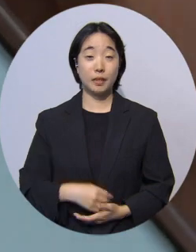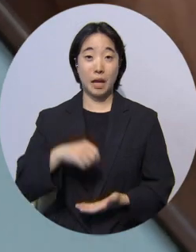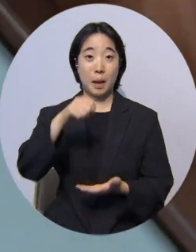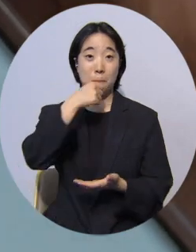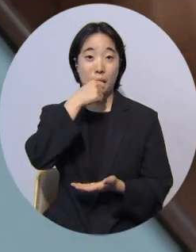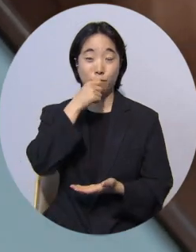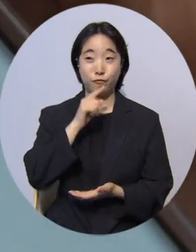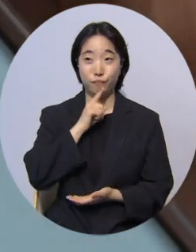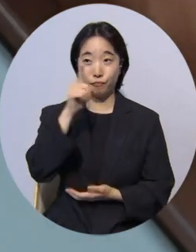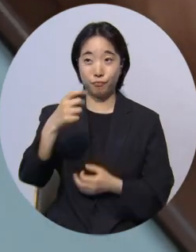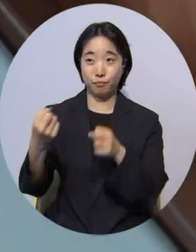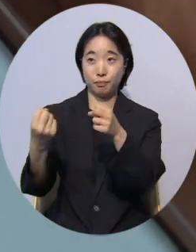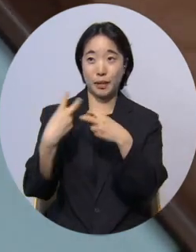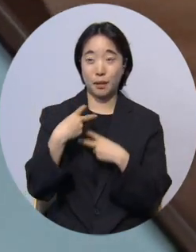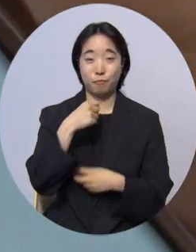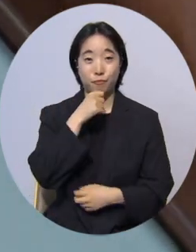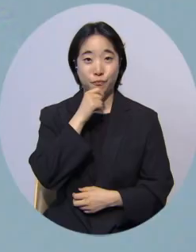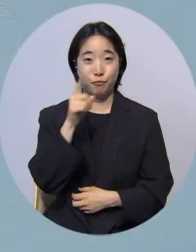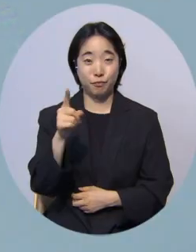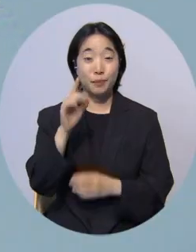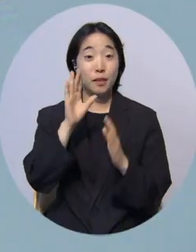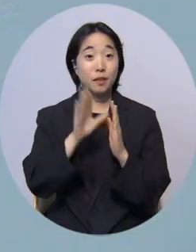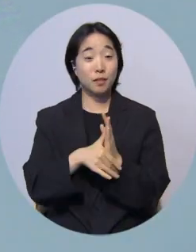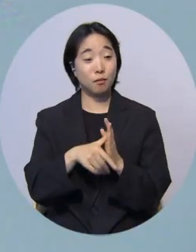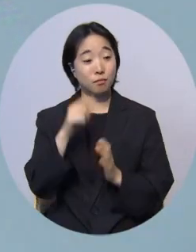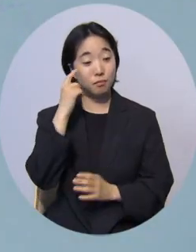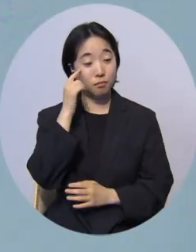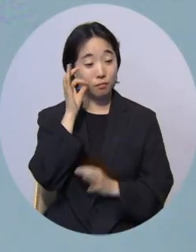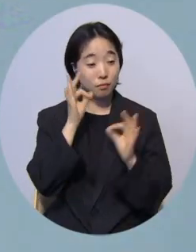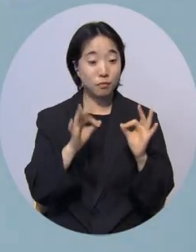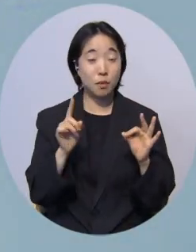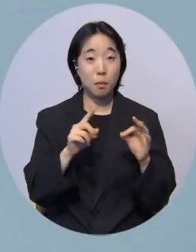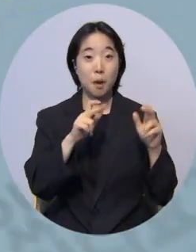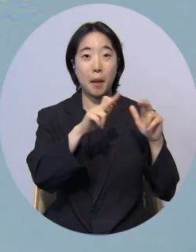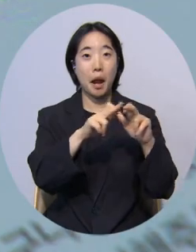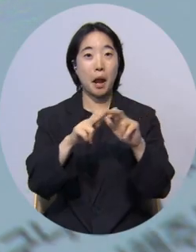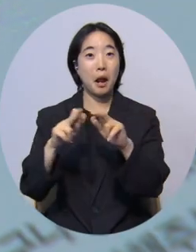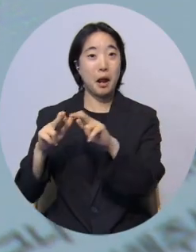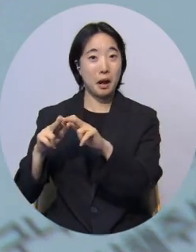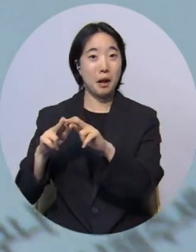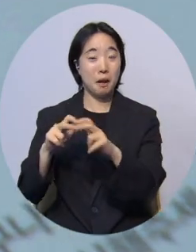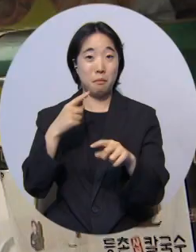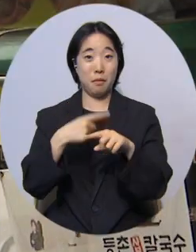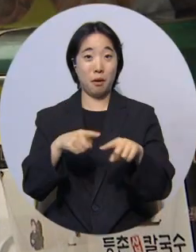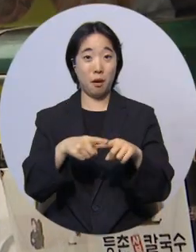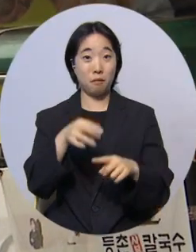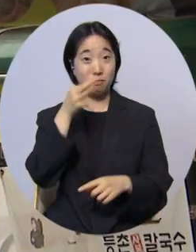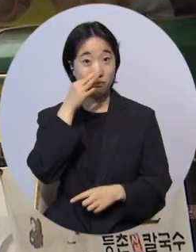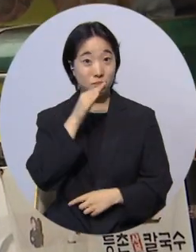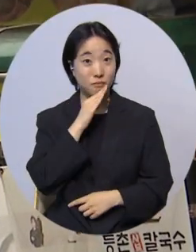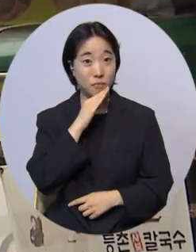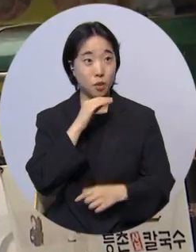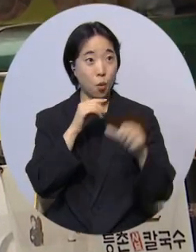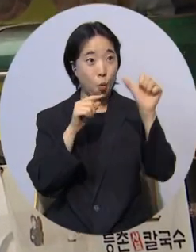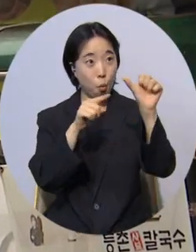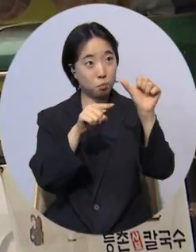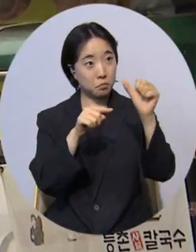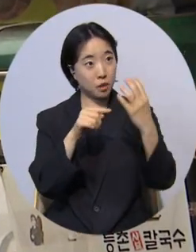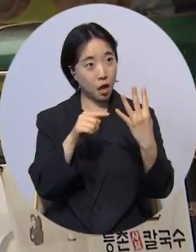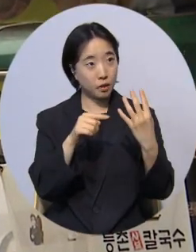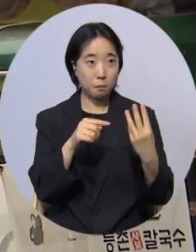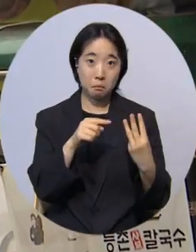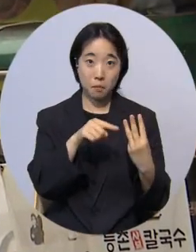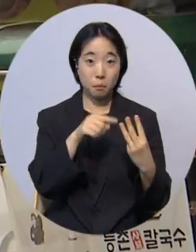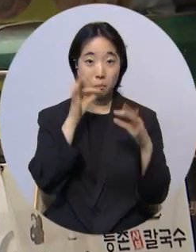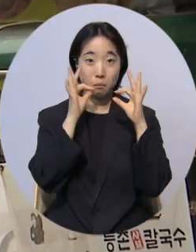많은 소비자들이 배달 플랫폼을 이용할 때 참고하는 음식점 별점 평가 최근 1년 이내 배달 플랫폼을 이용한